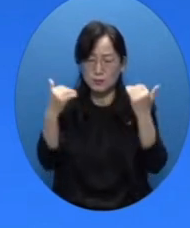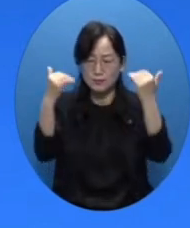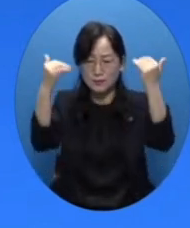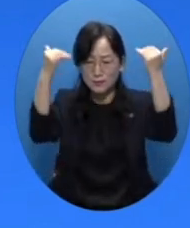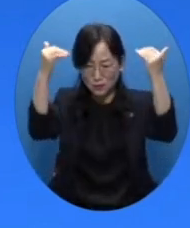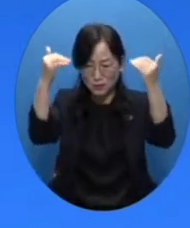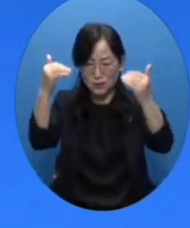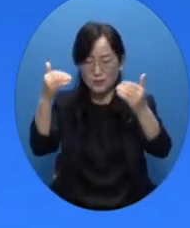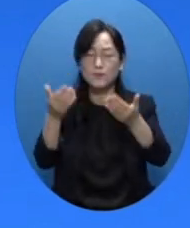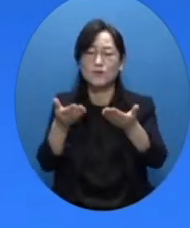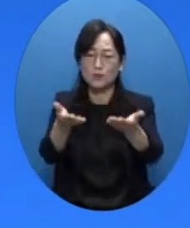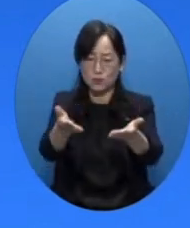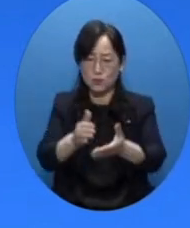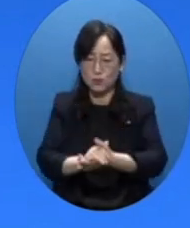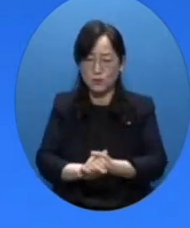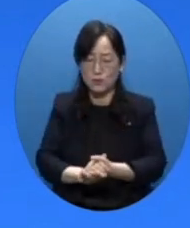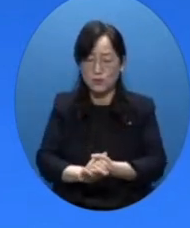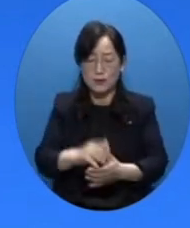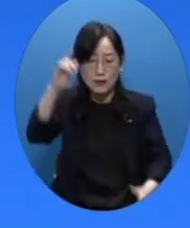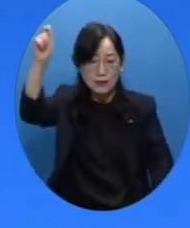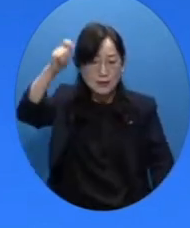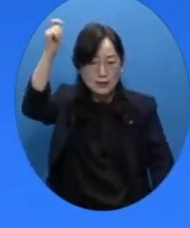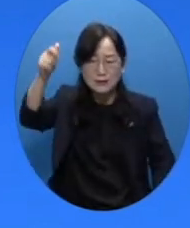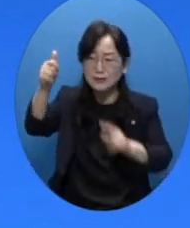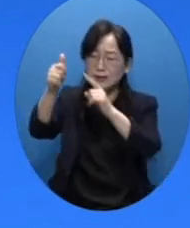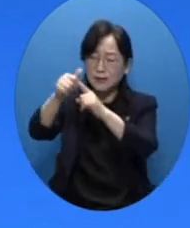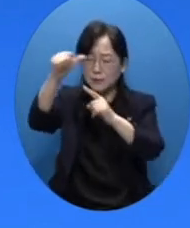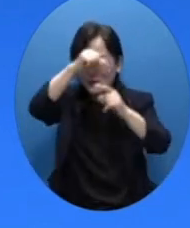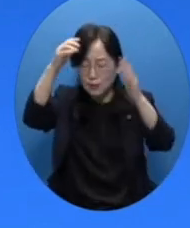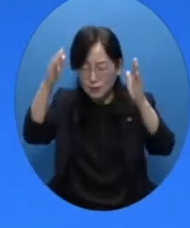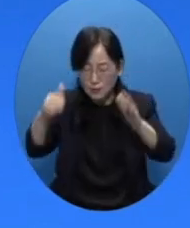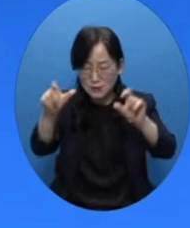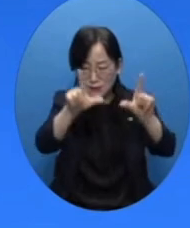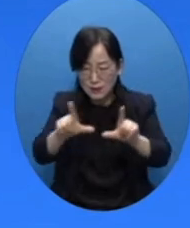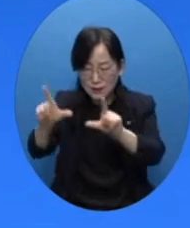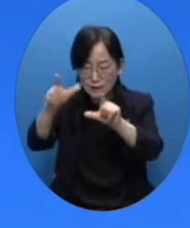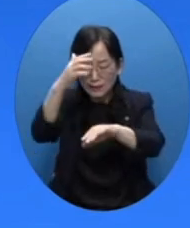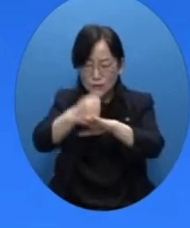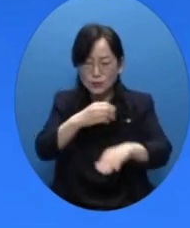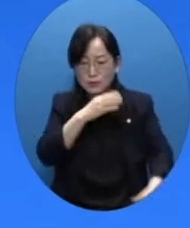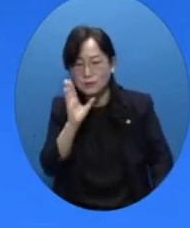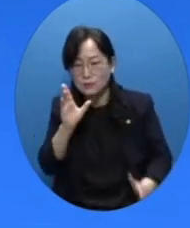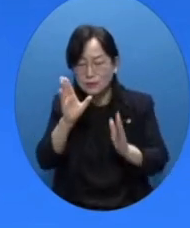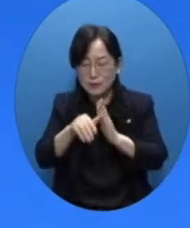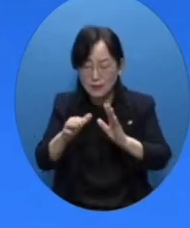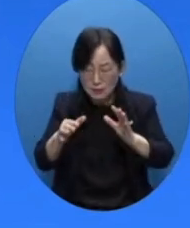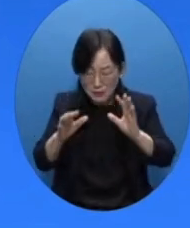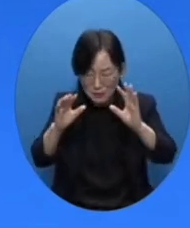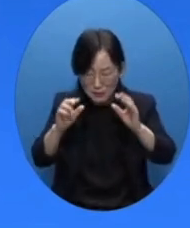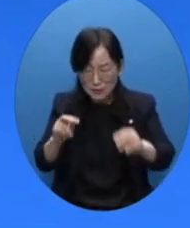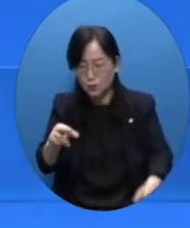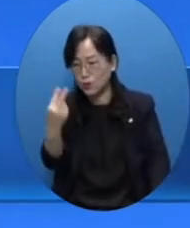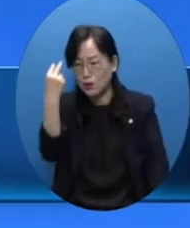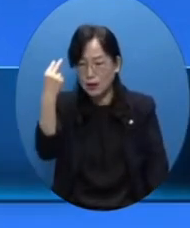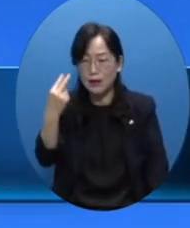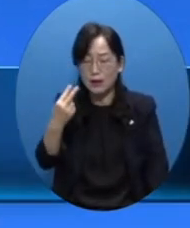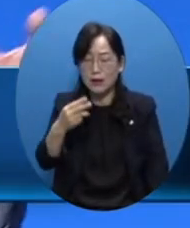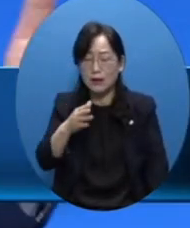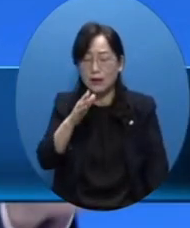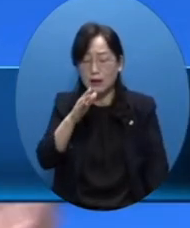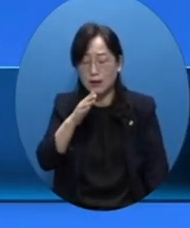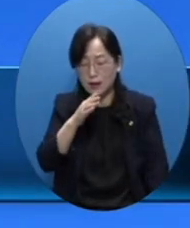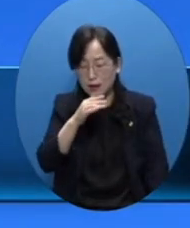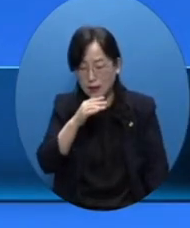것입니다 다시 한 편 3 사라고 남부의 귀성을 돌아보면서 질문에 감사했습니다 시편 이사 필 절에